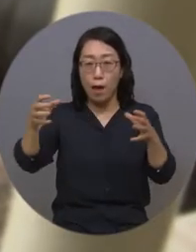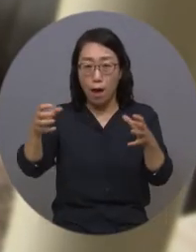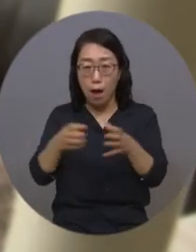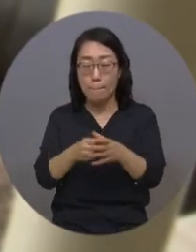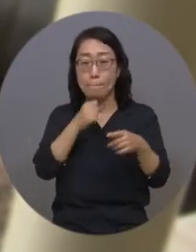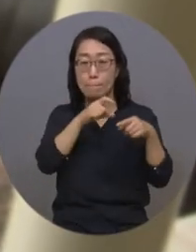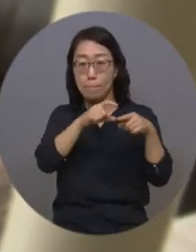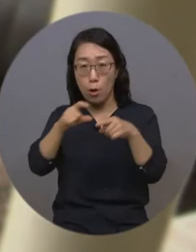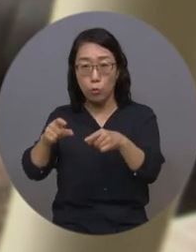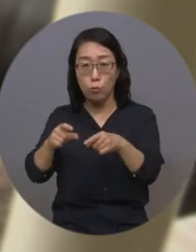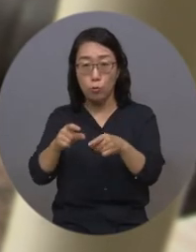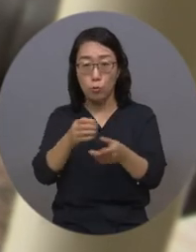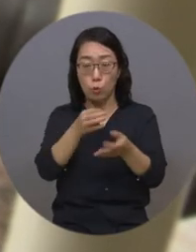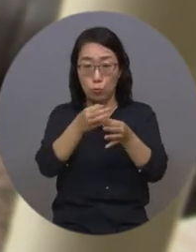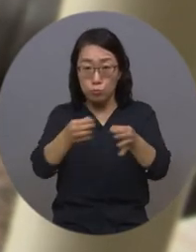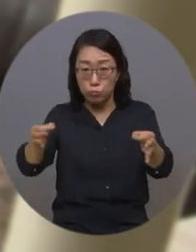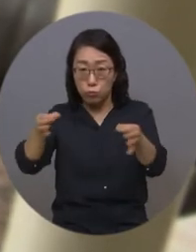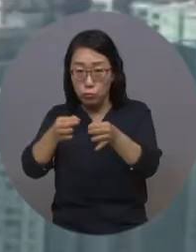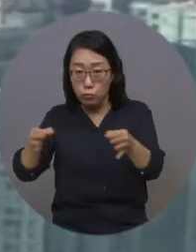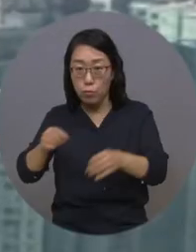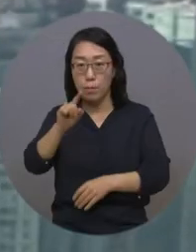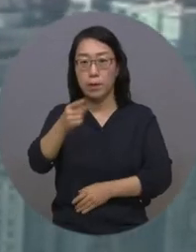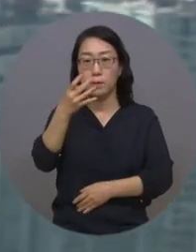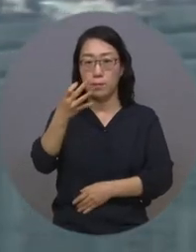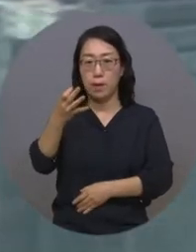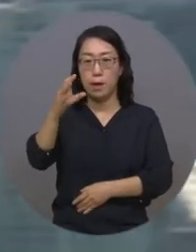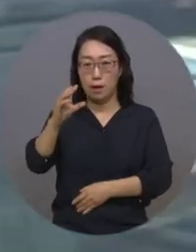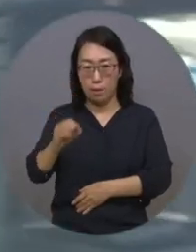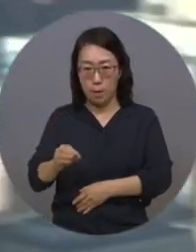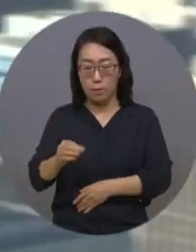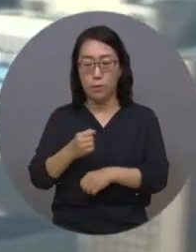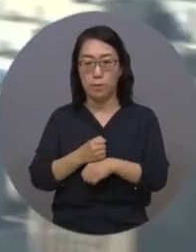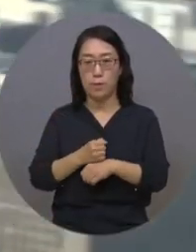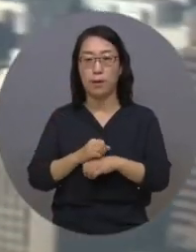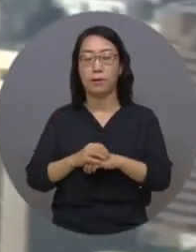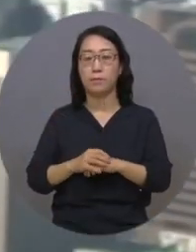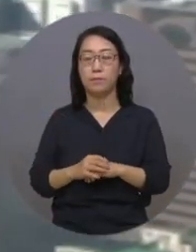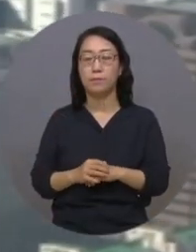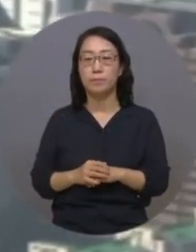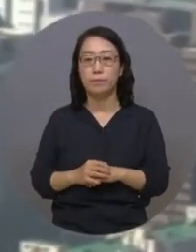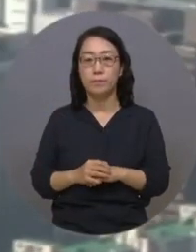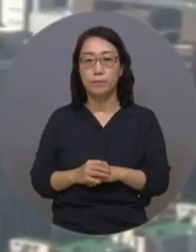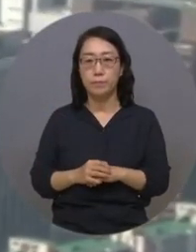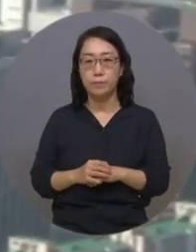평균 지급액은 1,140,000원 이었읍니다 복지 tv 뉴스 2 가 아닙니다